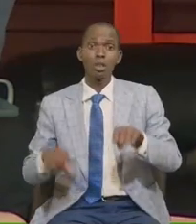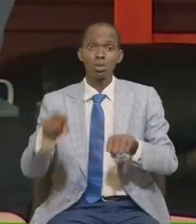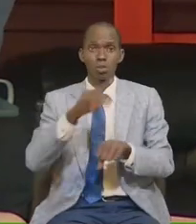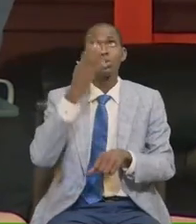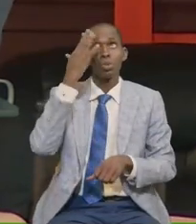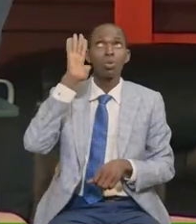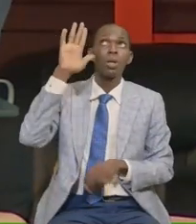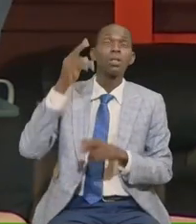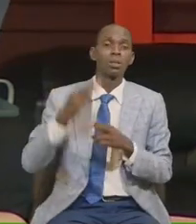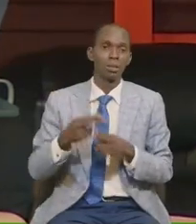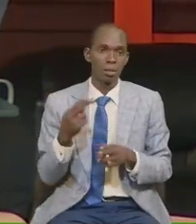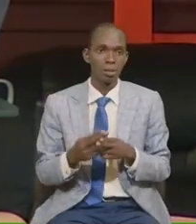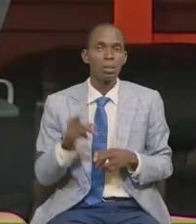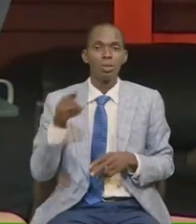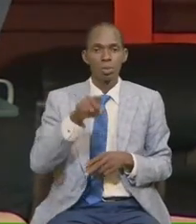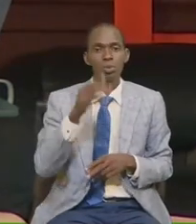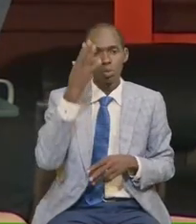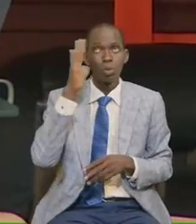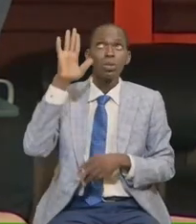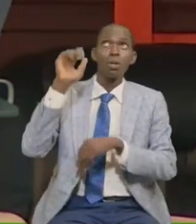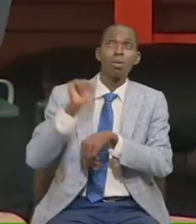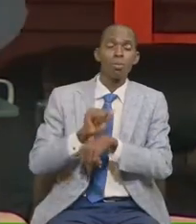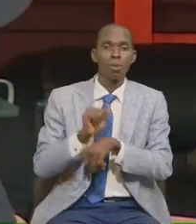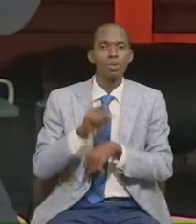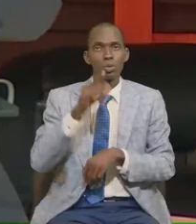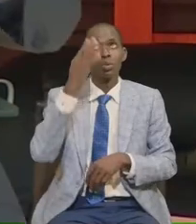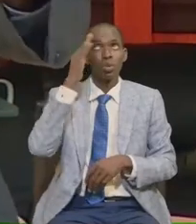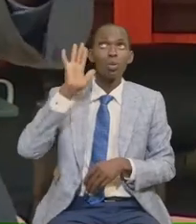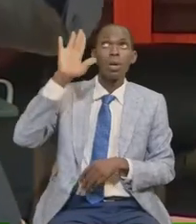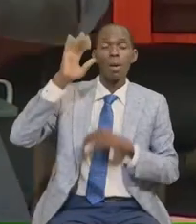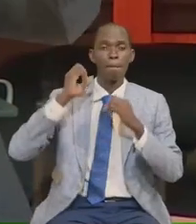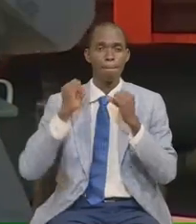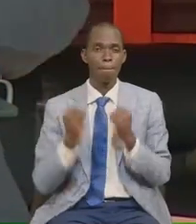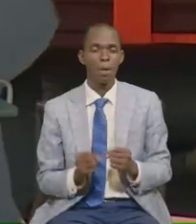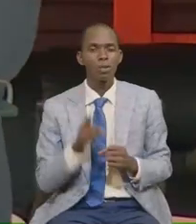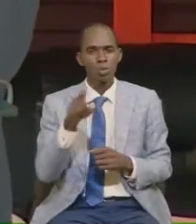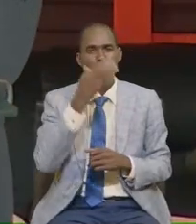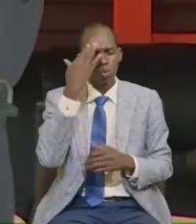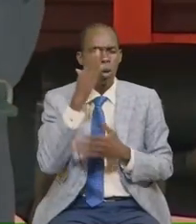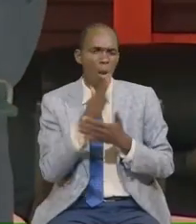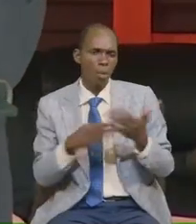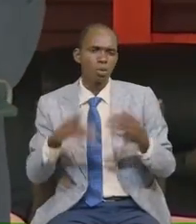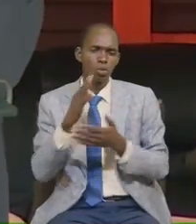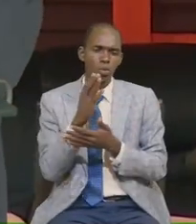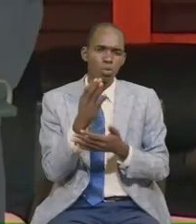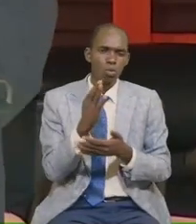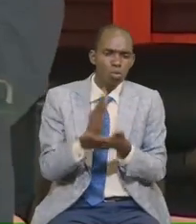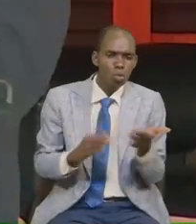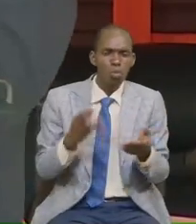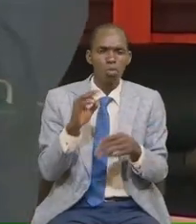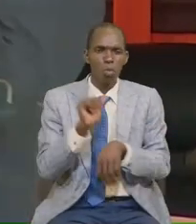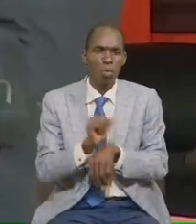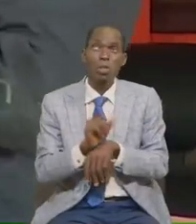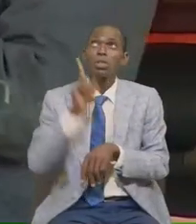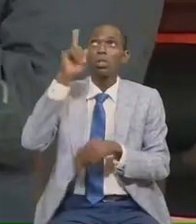titre. Il connaissait même sa puissance. Et il connaissait même certaines des œuvres que lui-même a pu faire. Et il